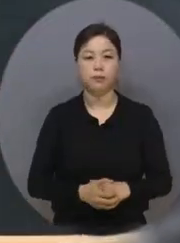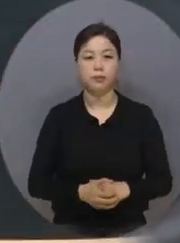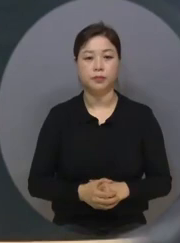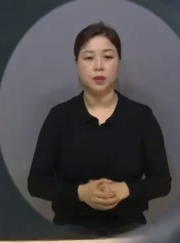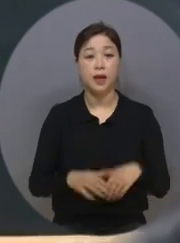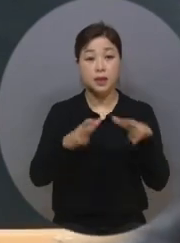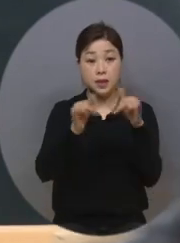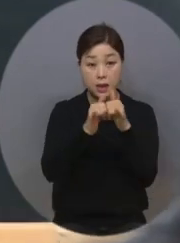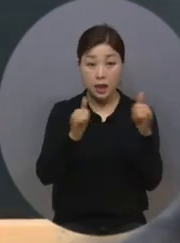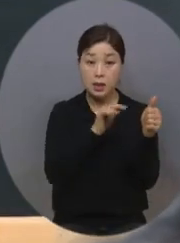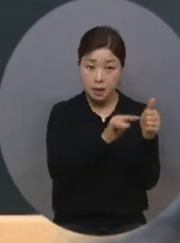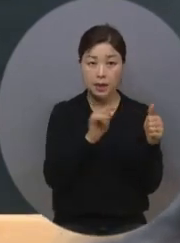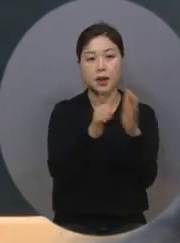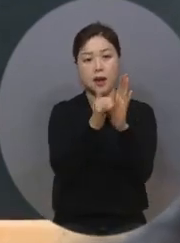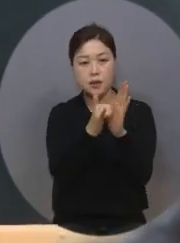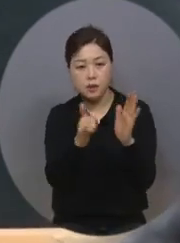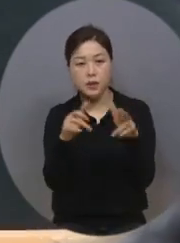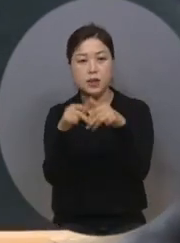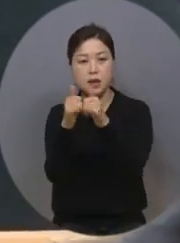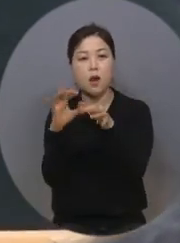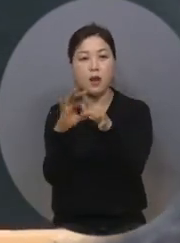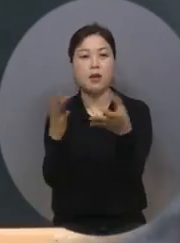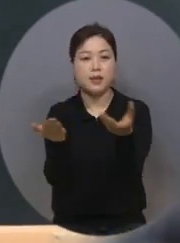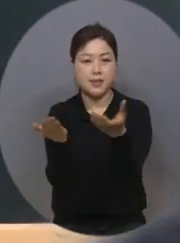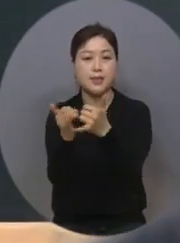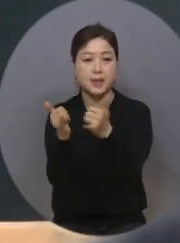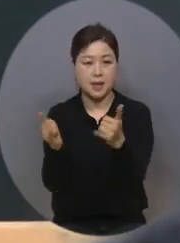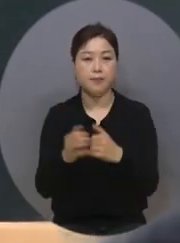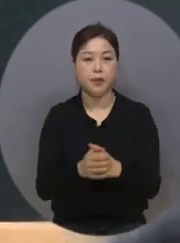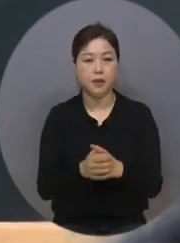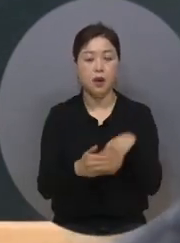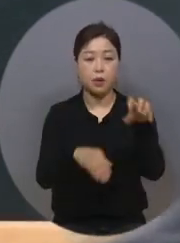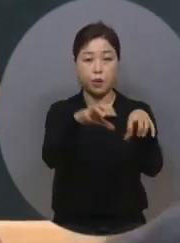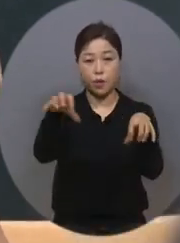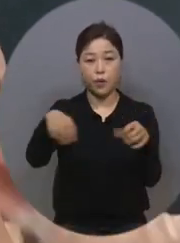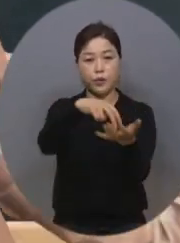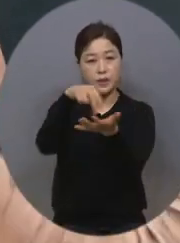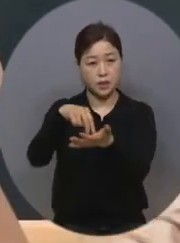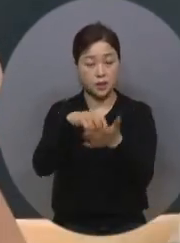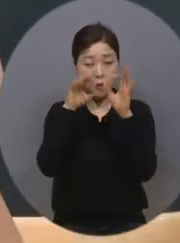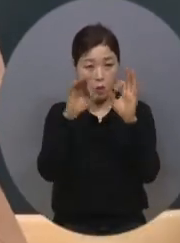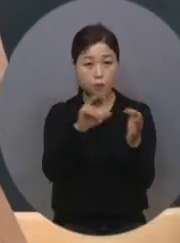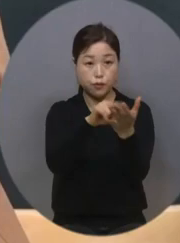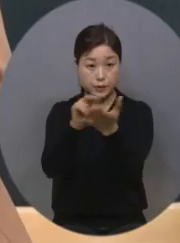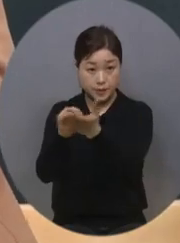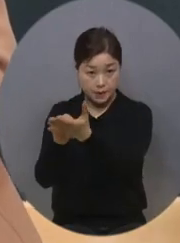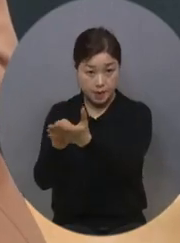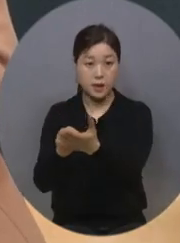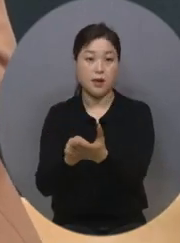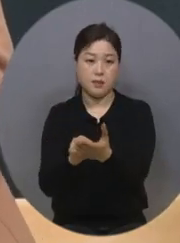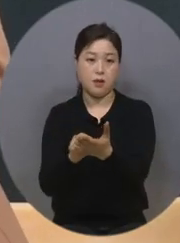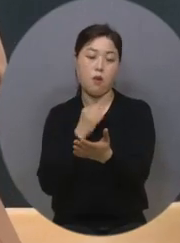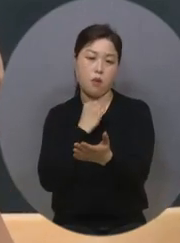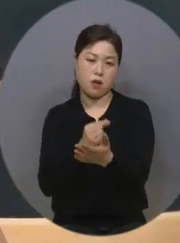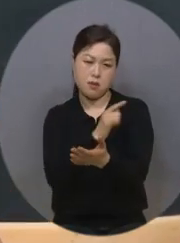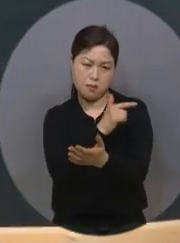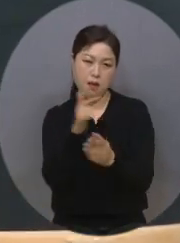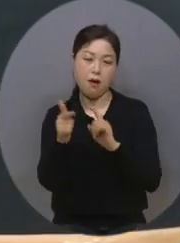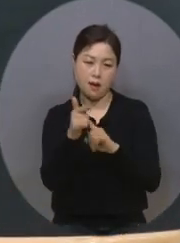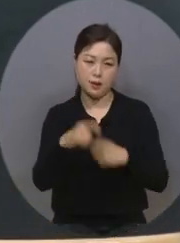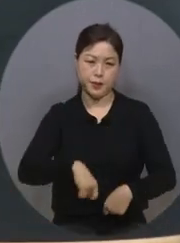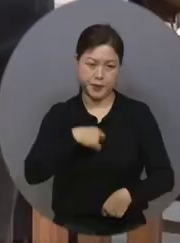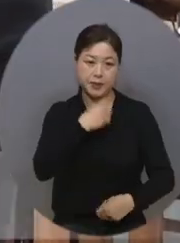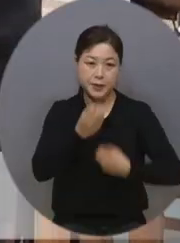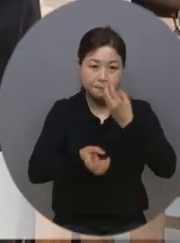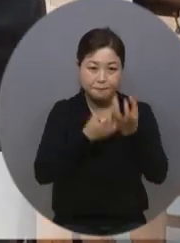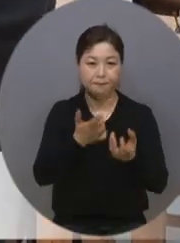장애인 당사자, 가족, 장애인 관련 직업인 등 각자의 위치에서 바라본 문제점, 바람을 진솔하게